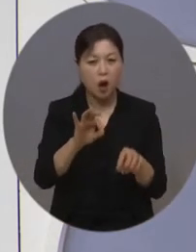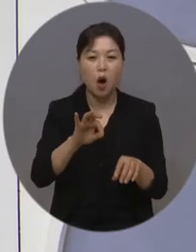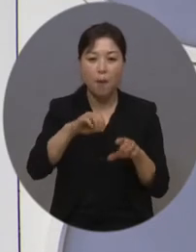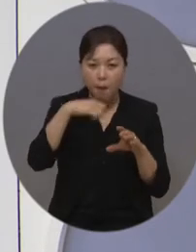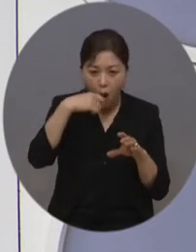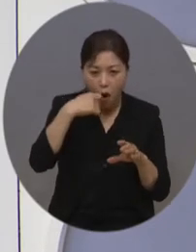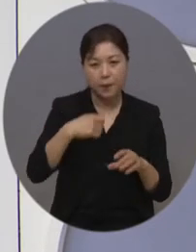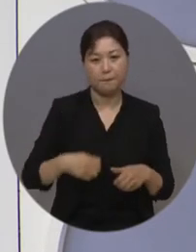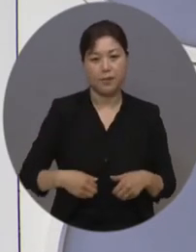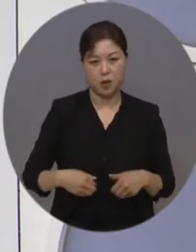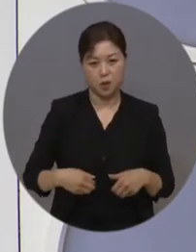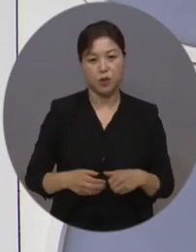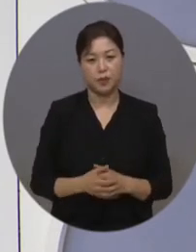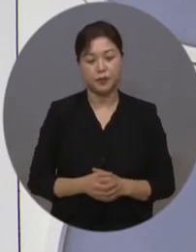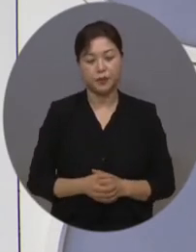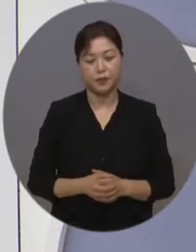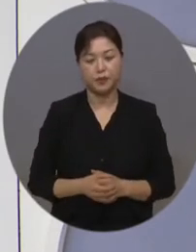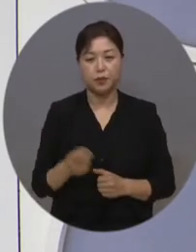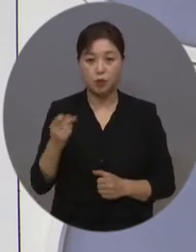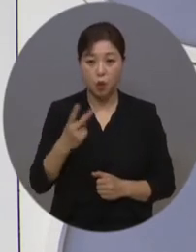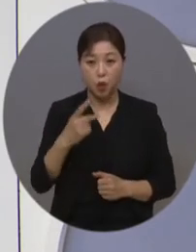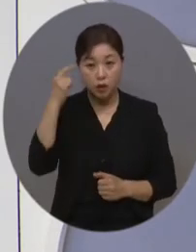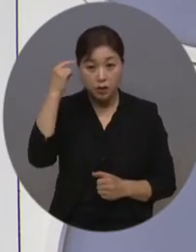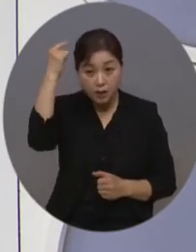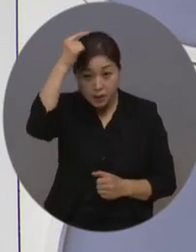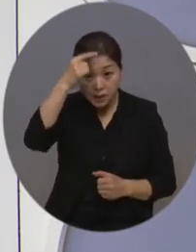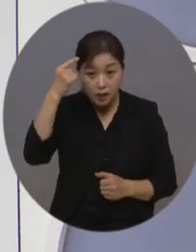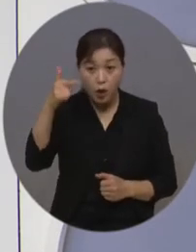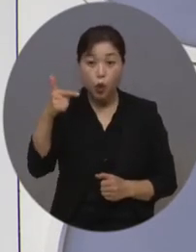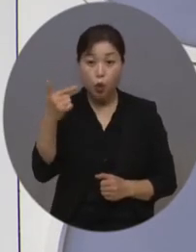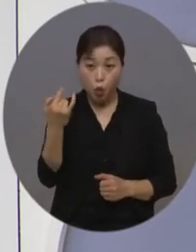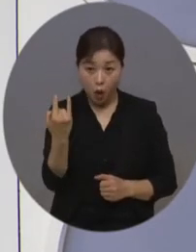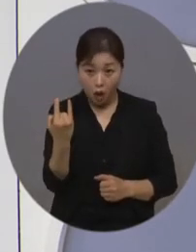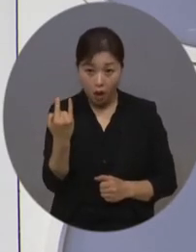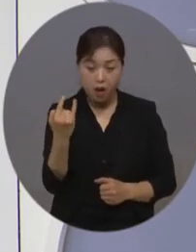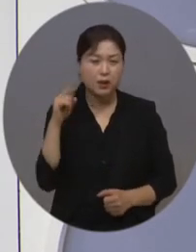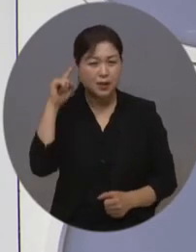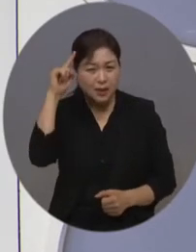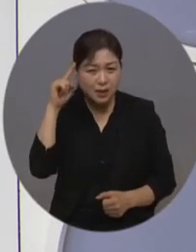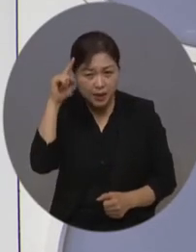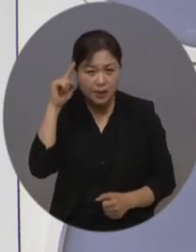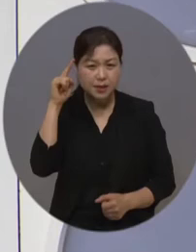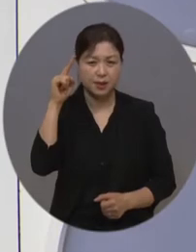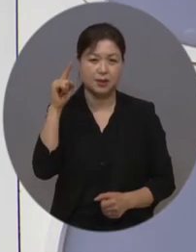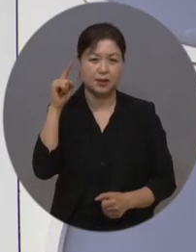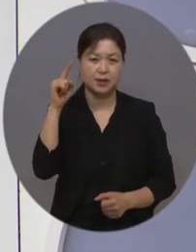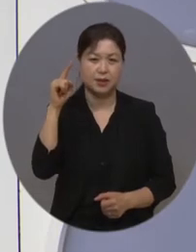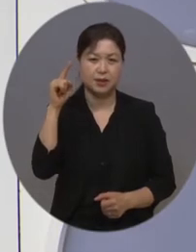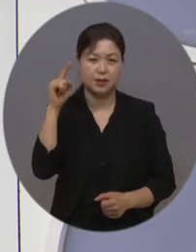된다. 그 다음에는 이제 우리가 뇌도 우리가 참 이 스트레스라든가 이런 것을